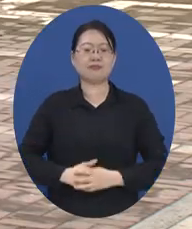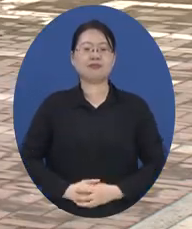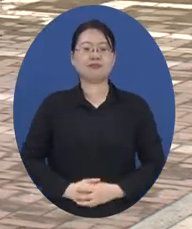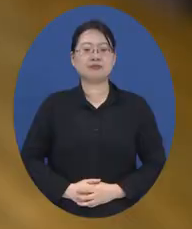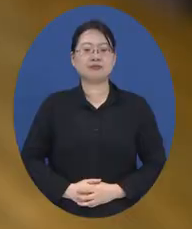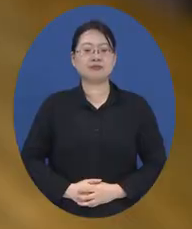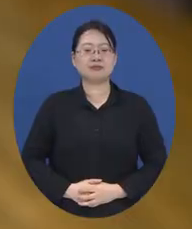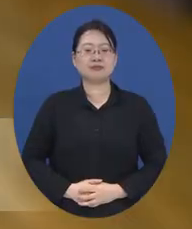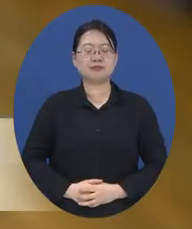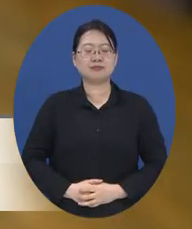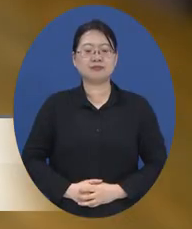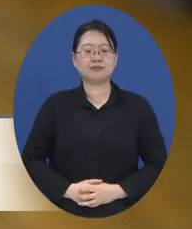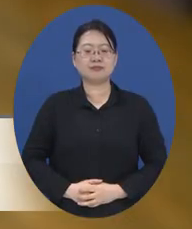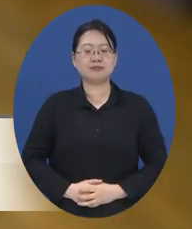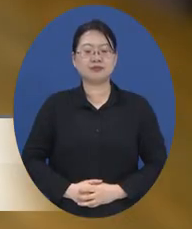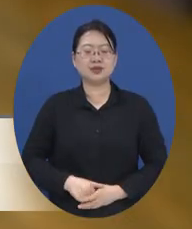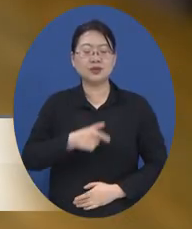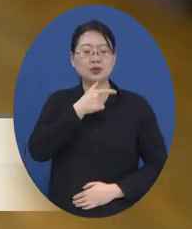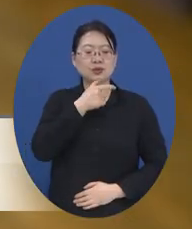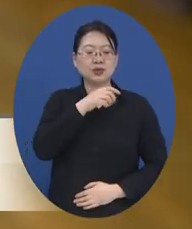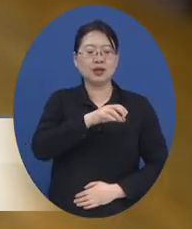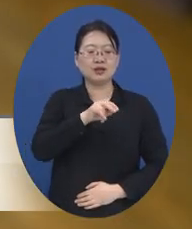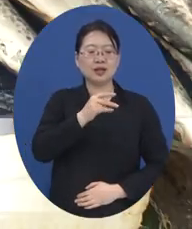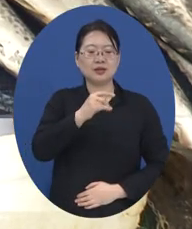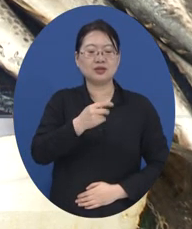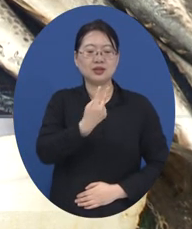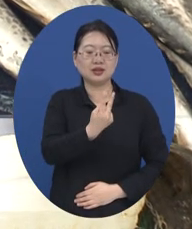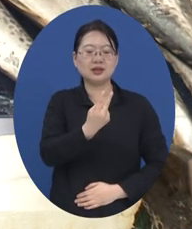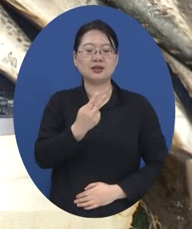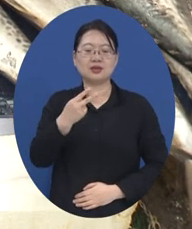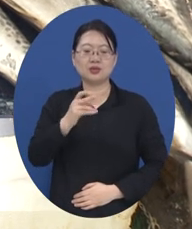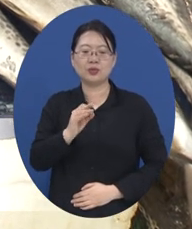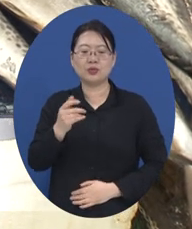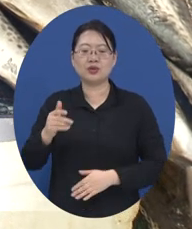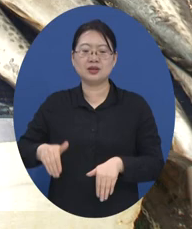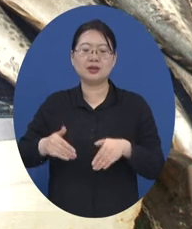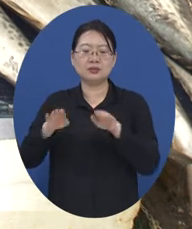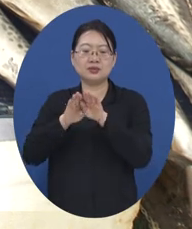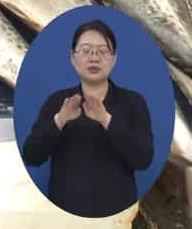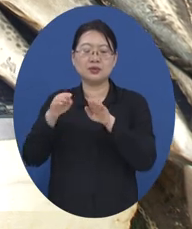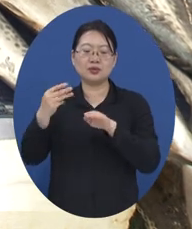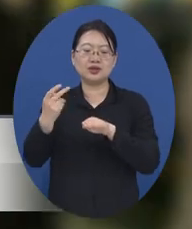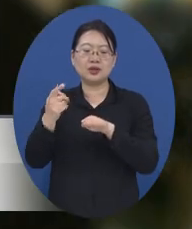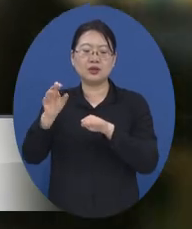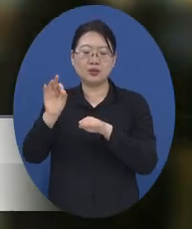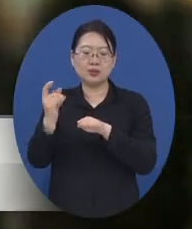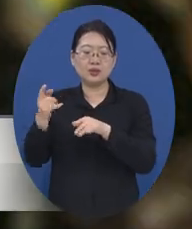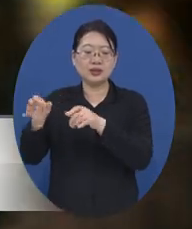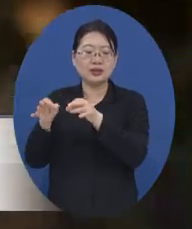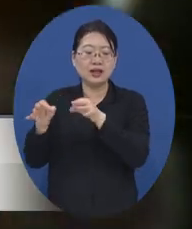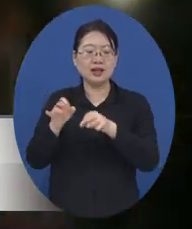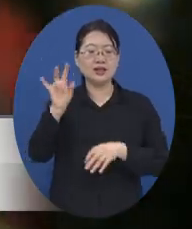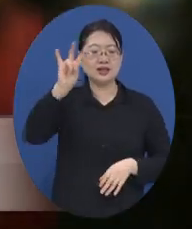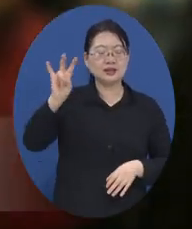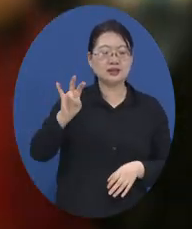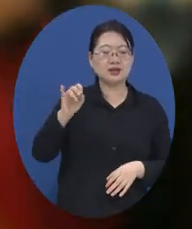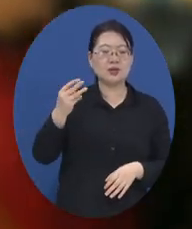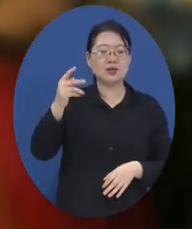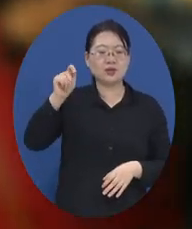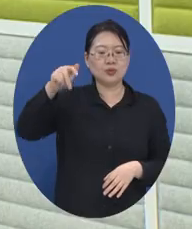요 이밖에 수원 세류 의 돈과 남문 로데오 시장 시행 월 9 포구에서 도 임대료 인하 물결이 이어지고